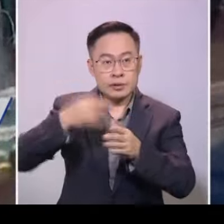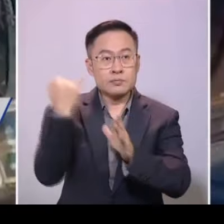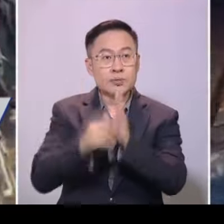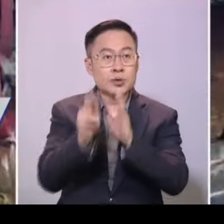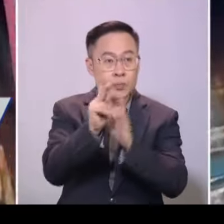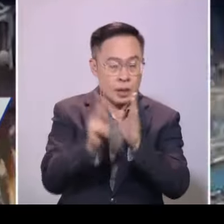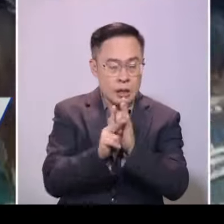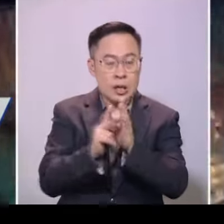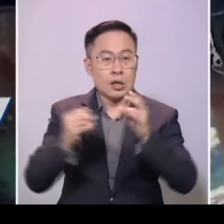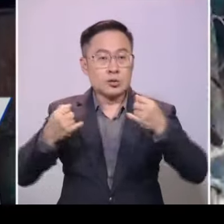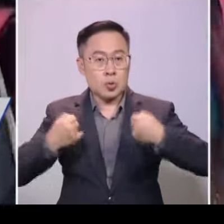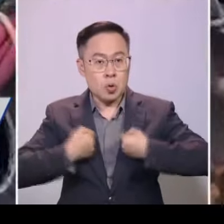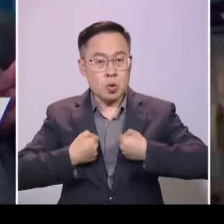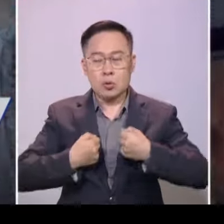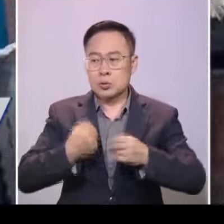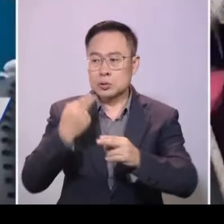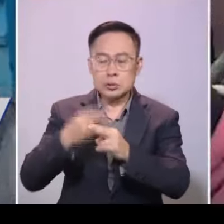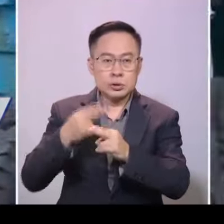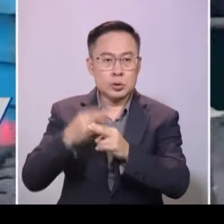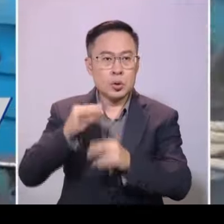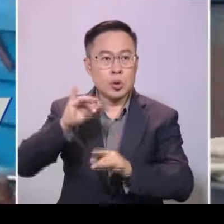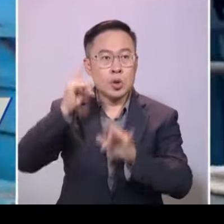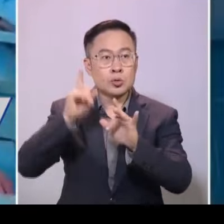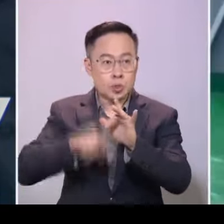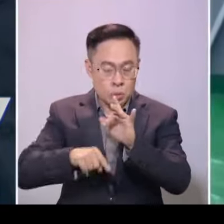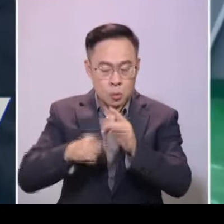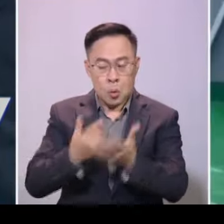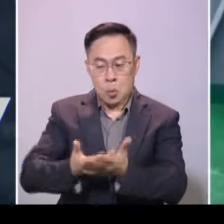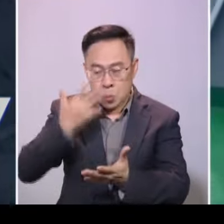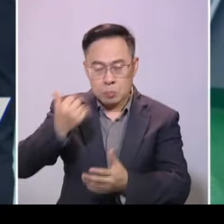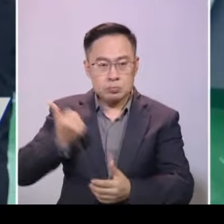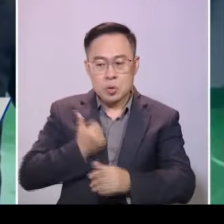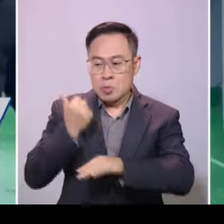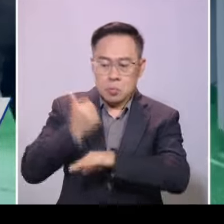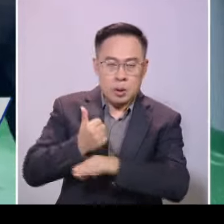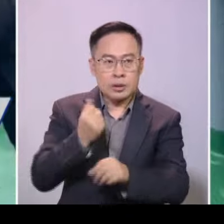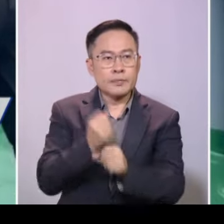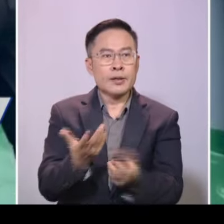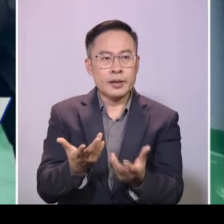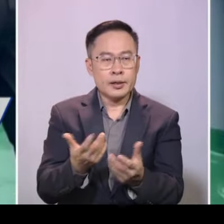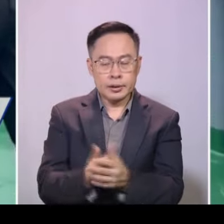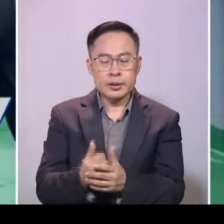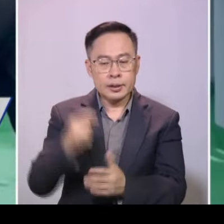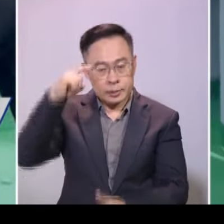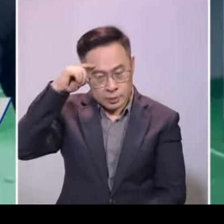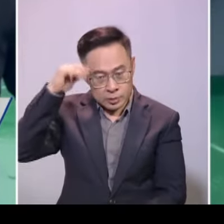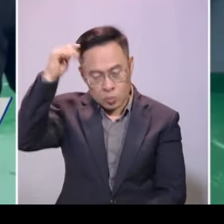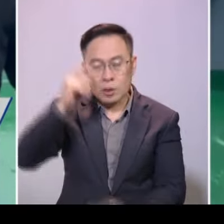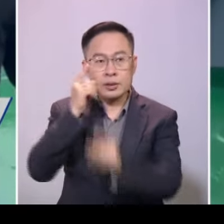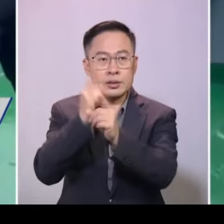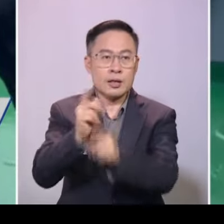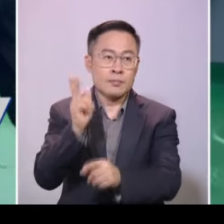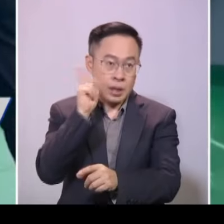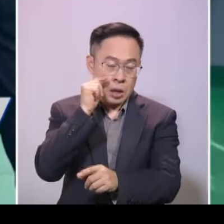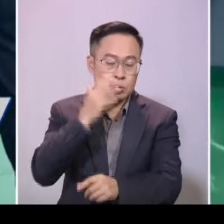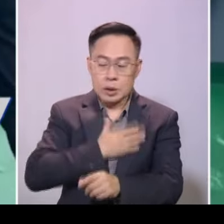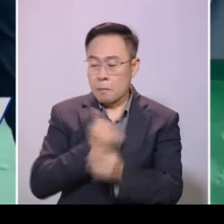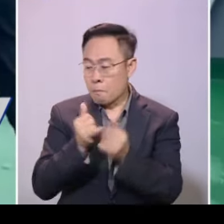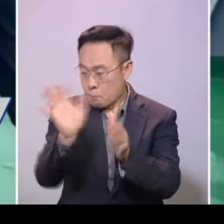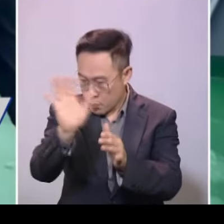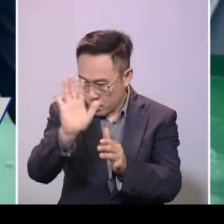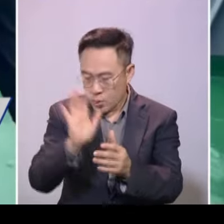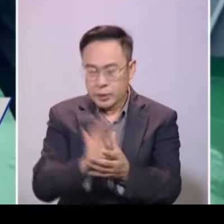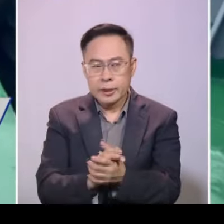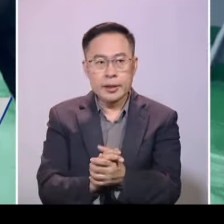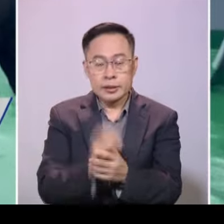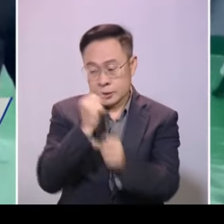าท่านนายกรัฐมนตรีบอกว่าเป็นไปตามข่าวเลยต้องสาวให้ถึงแล้วก็ยืนยันว่าไม่ปล่อยเอาไว้แน่นอนนะค